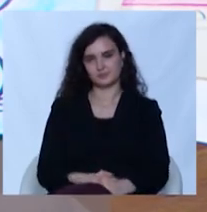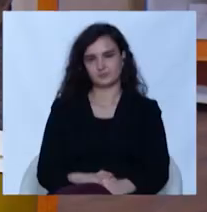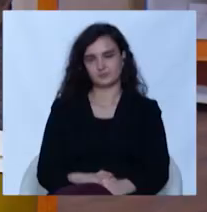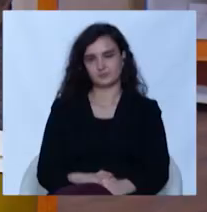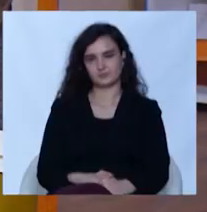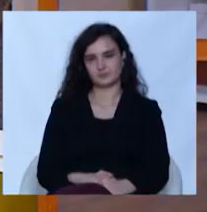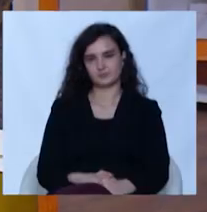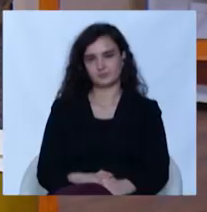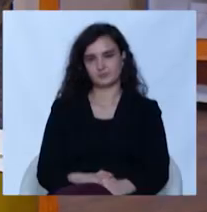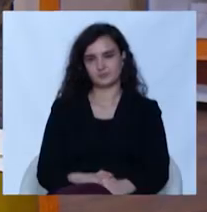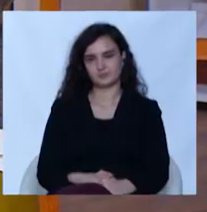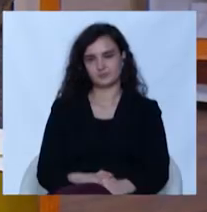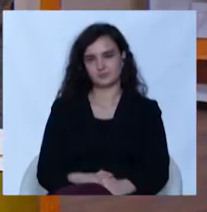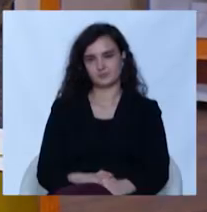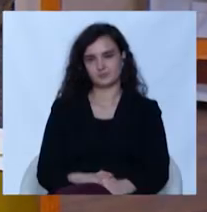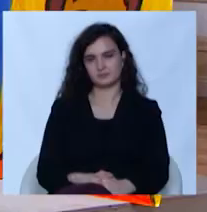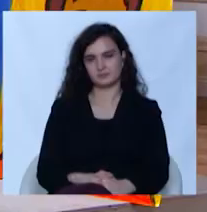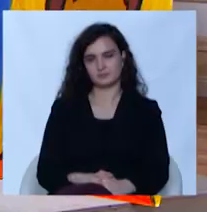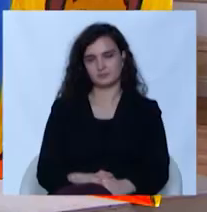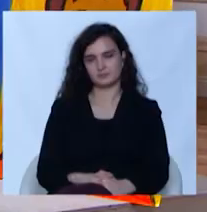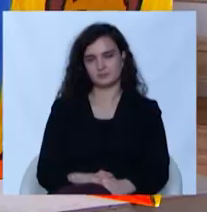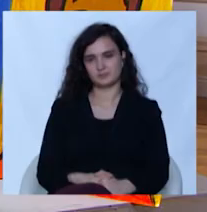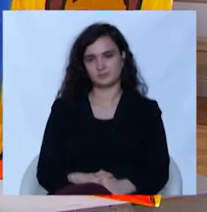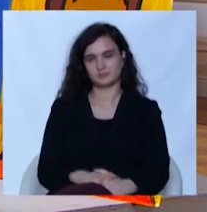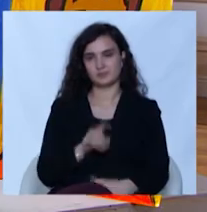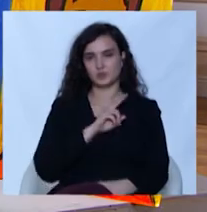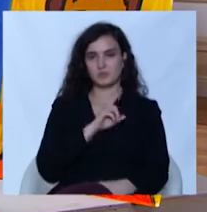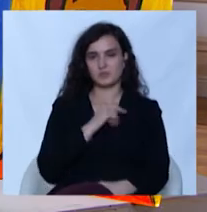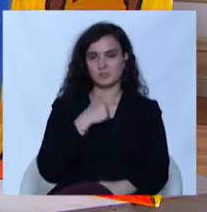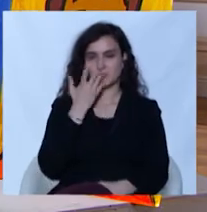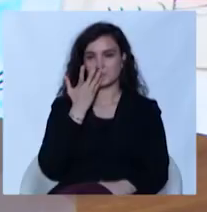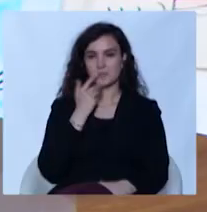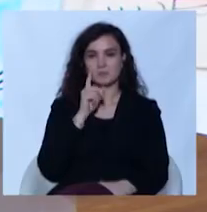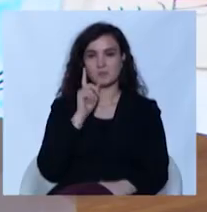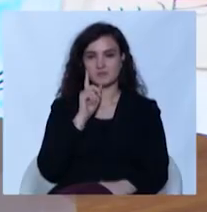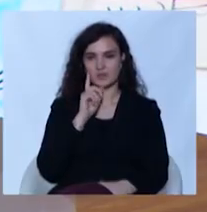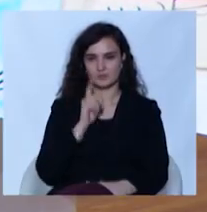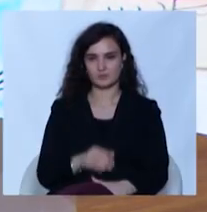უცფათ. სად არის კაი? მე რომ მეყვარს ეს მომწვანო.